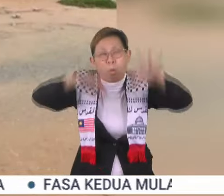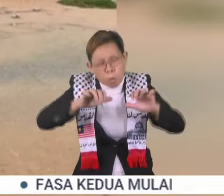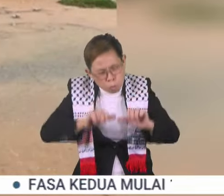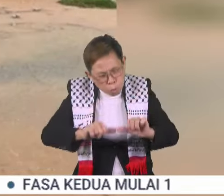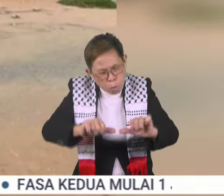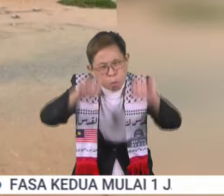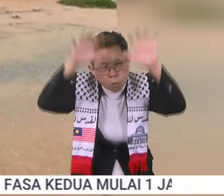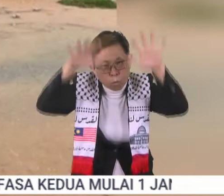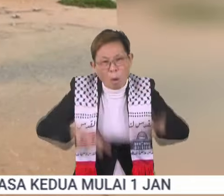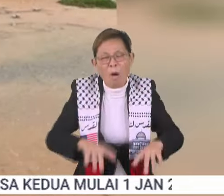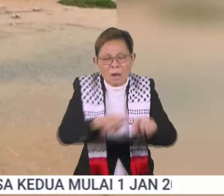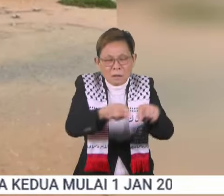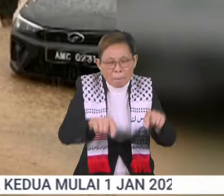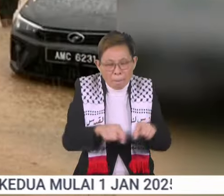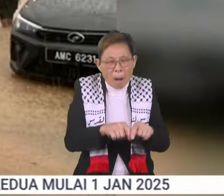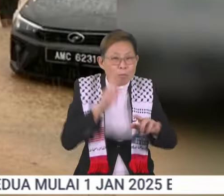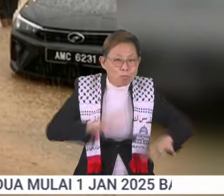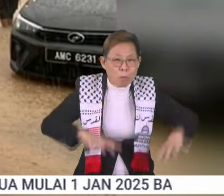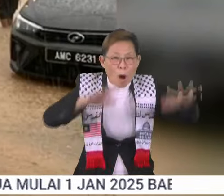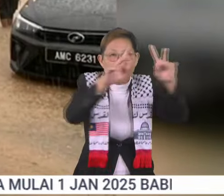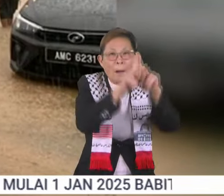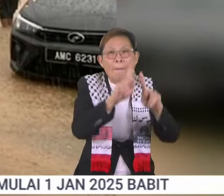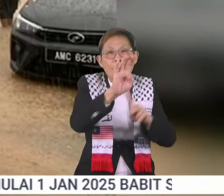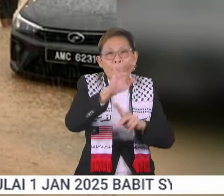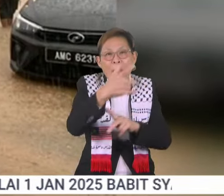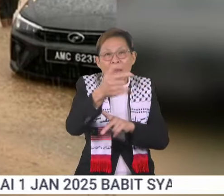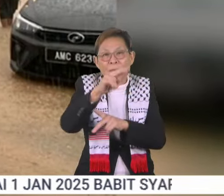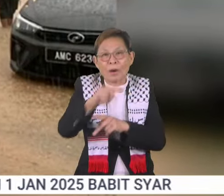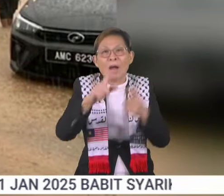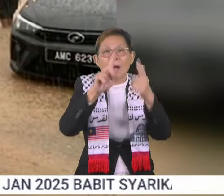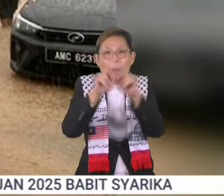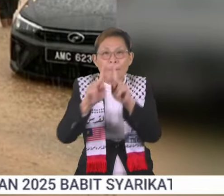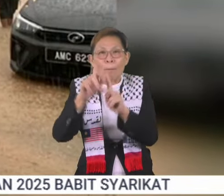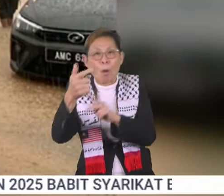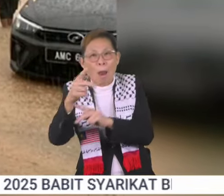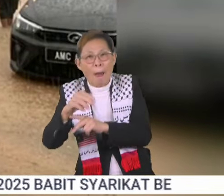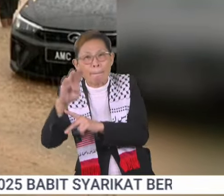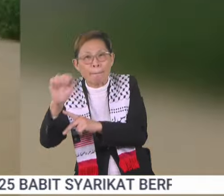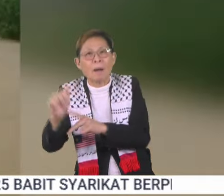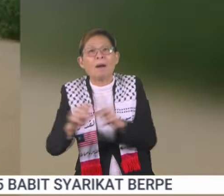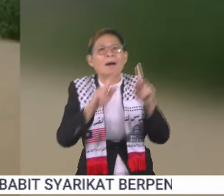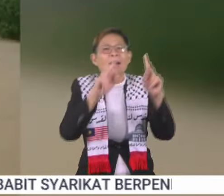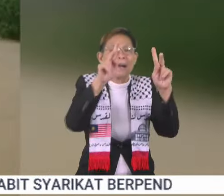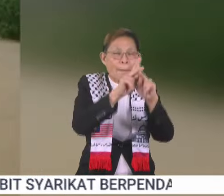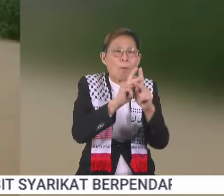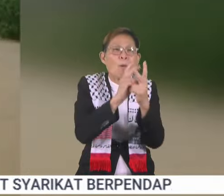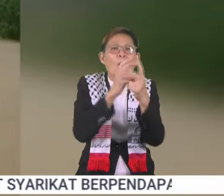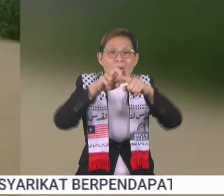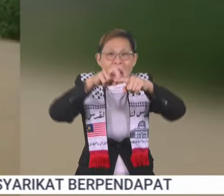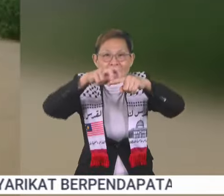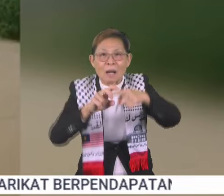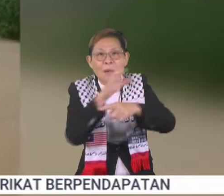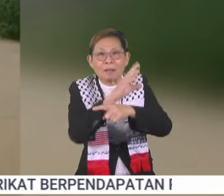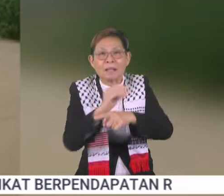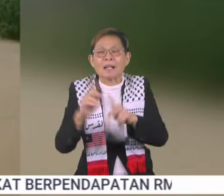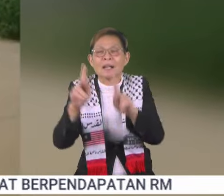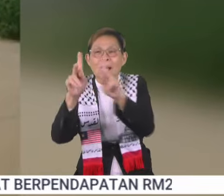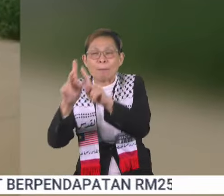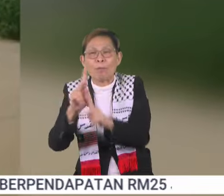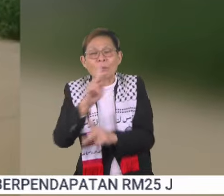berterusan. Kawasan terjejas Kampung Sri Behrang, Kampung Lambak, Kampung Kelawar dan Kampung Ketoyong.